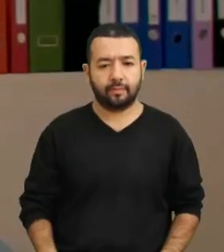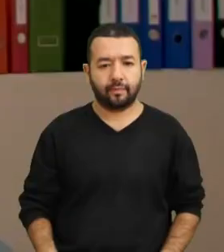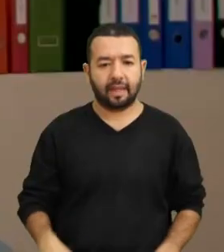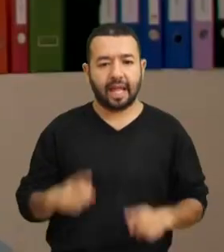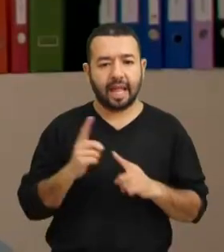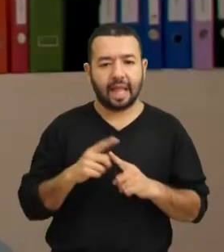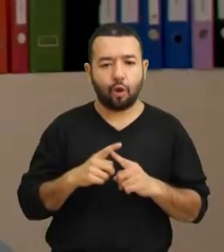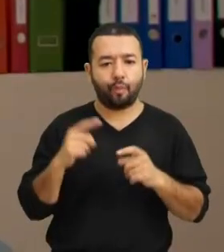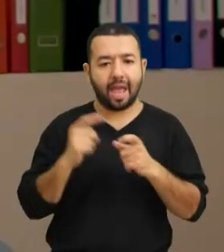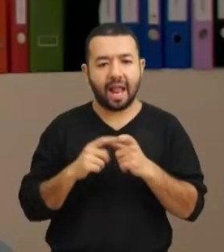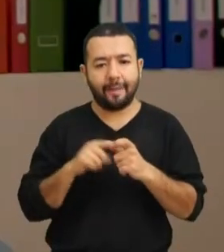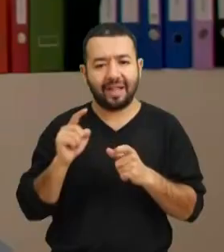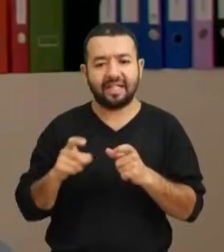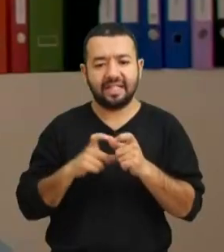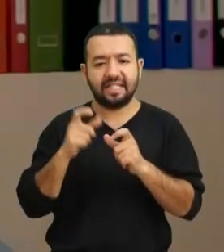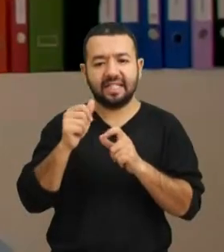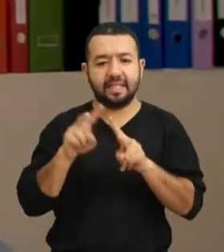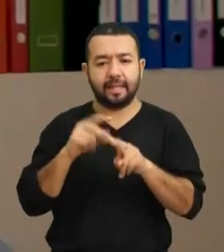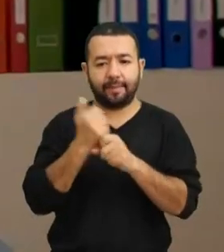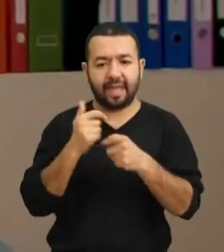Talyum elementinin simgesi.